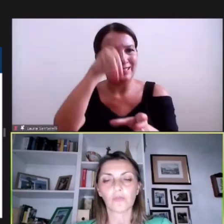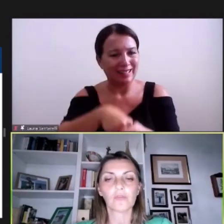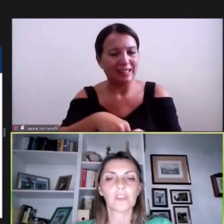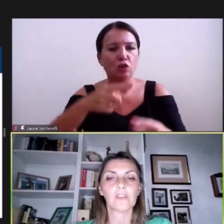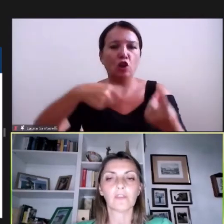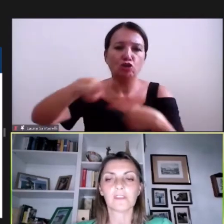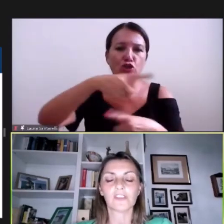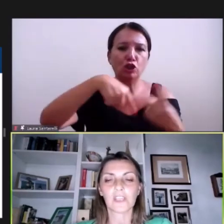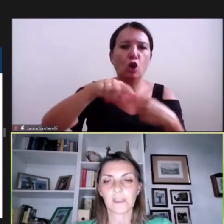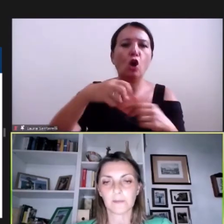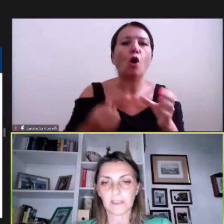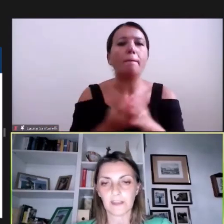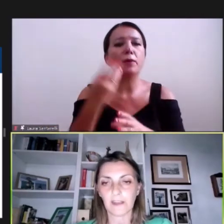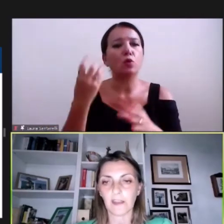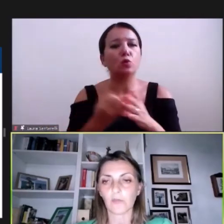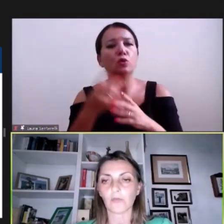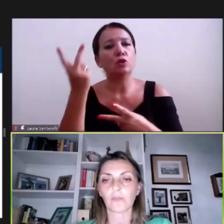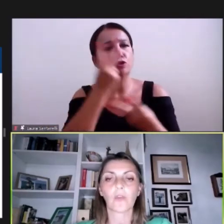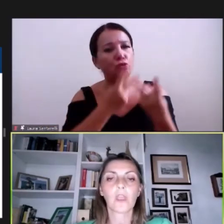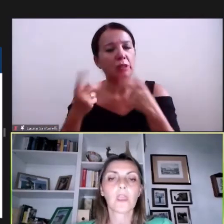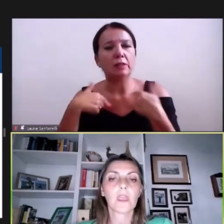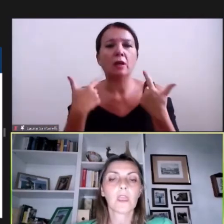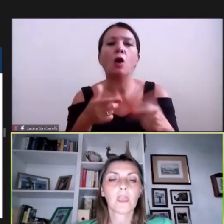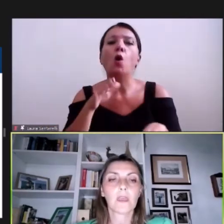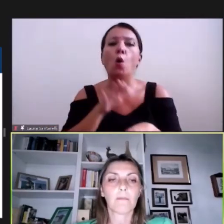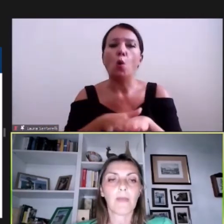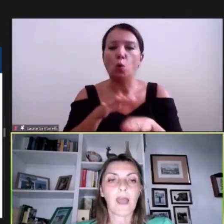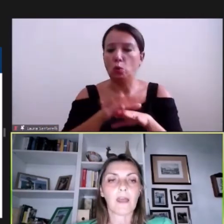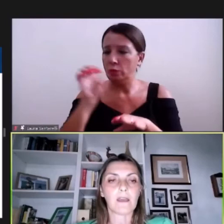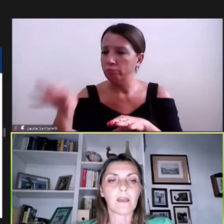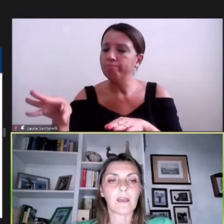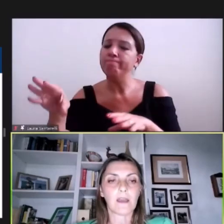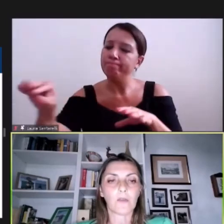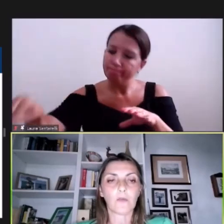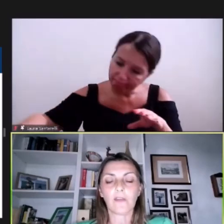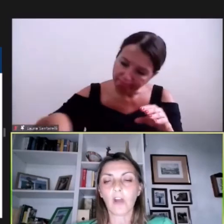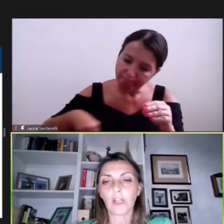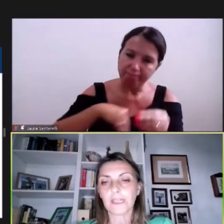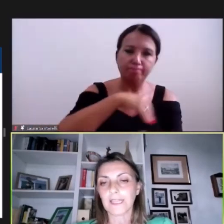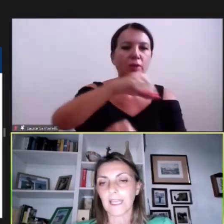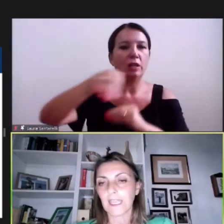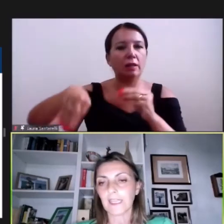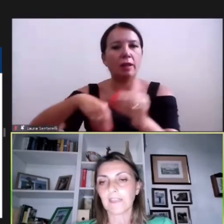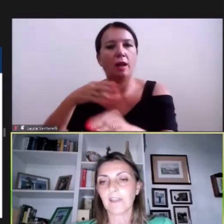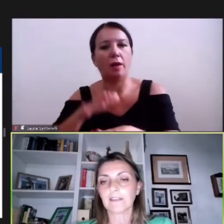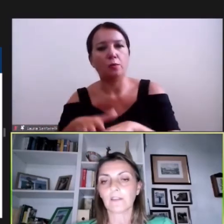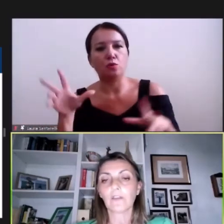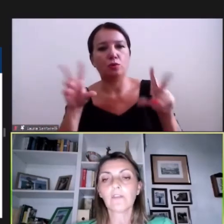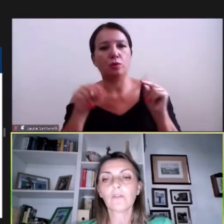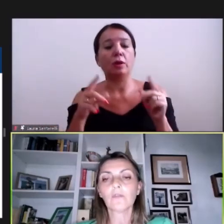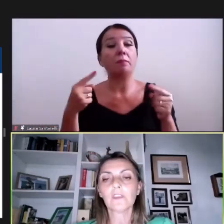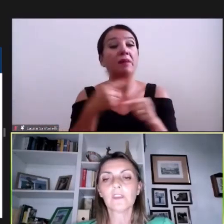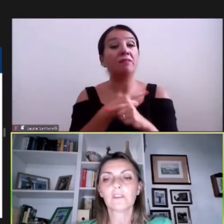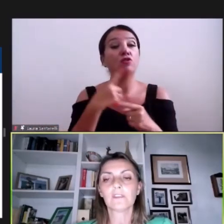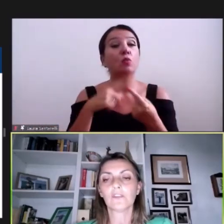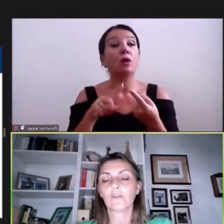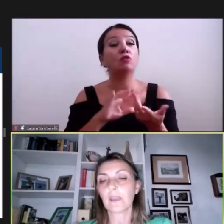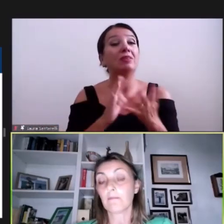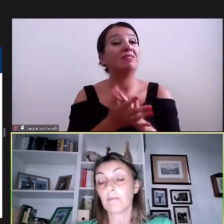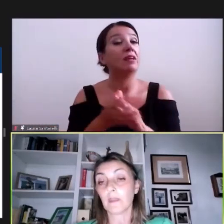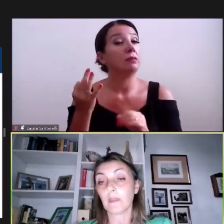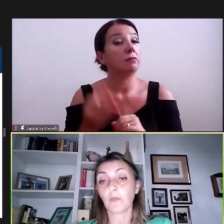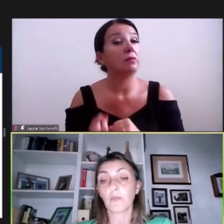ciclo produttivo e si cerca di mantenerle in uso. Ma una volta che diventano rifiuti